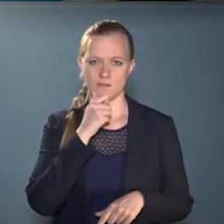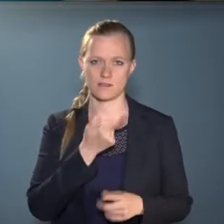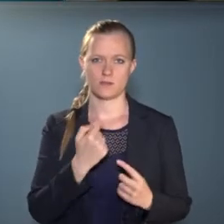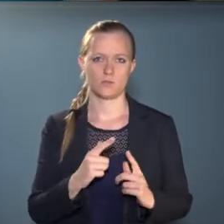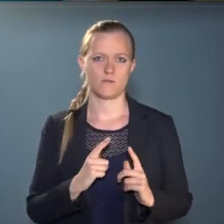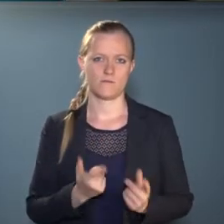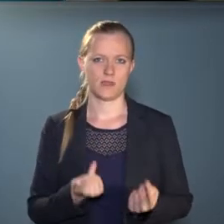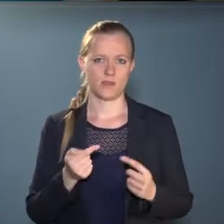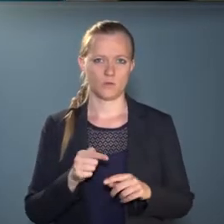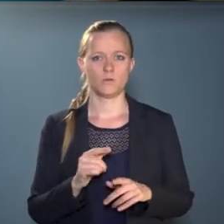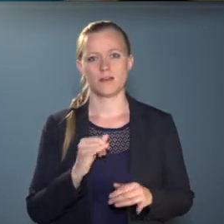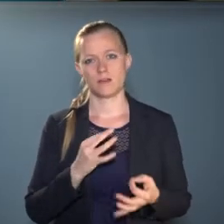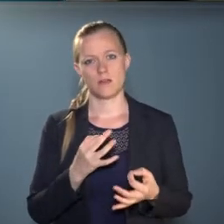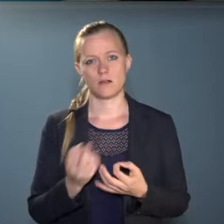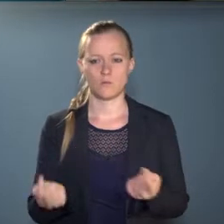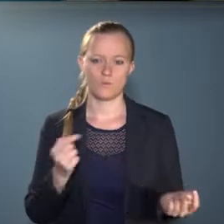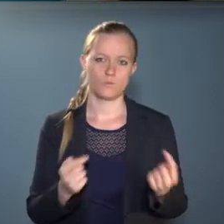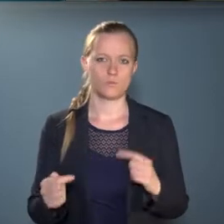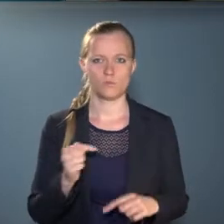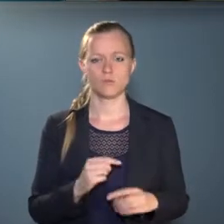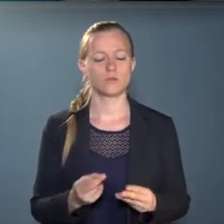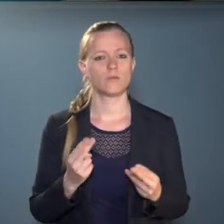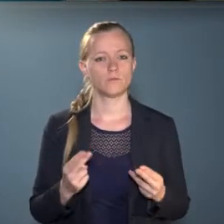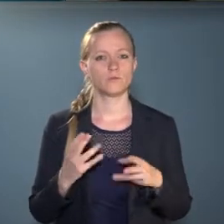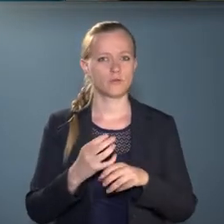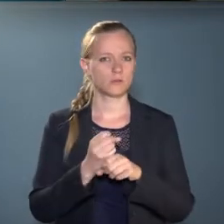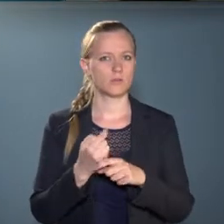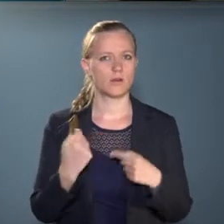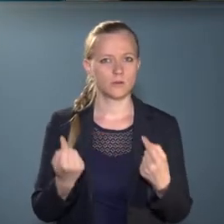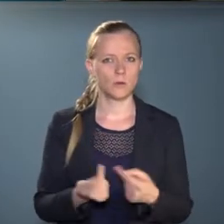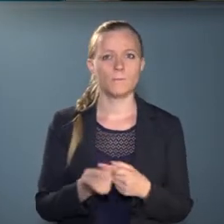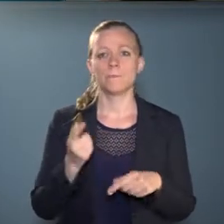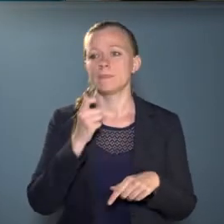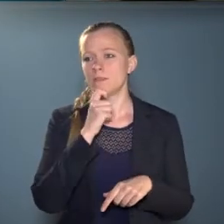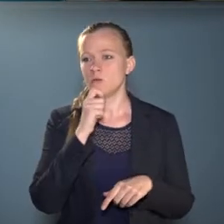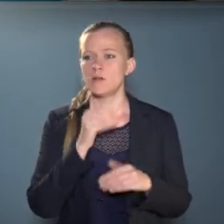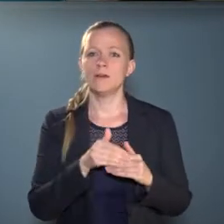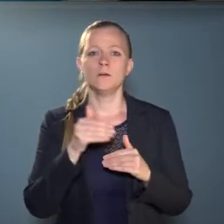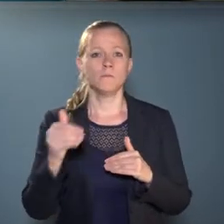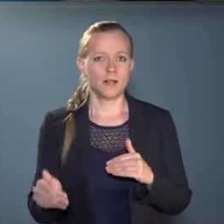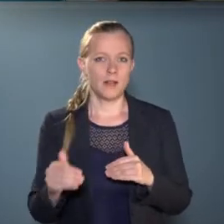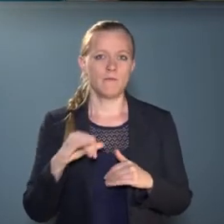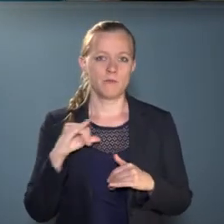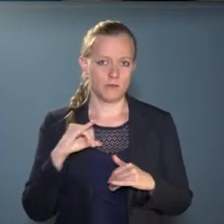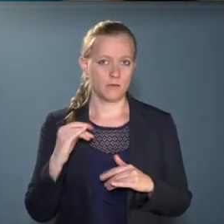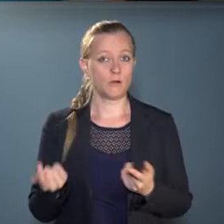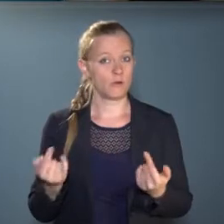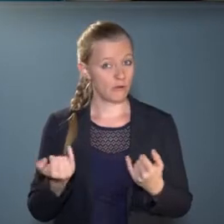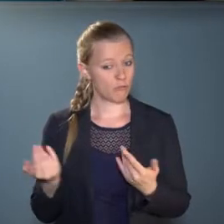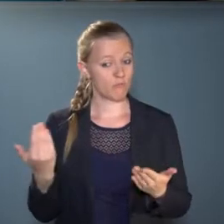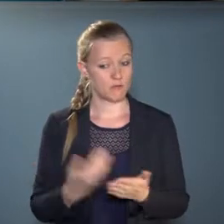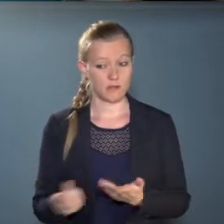várunk érdeklődőket, és én nagyon fontosnak tartom, hogy az idősek mellett a fiatalok is jöjjenek